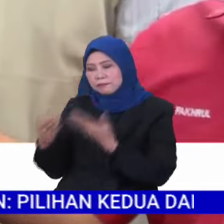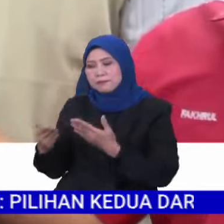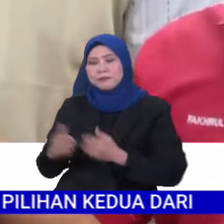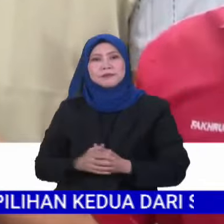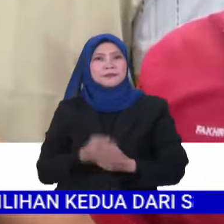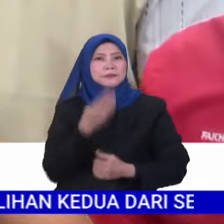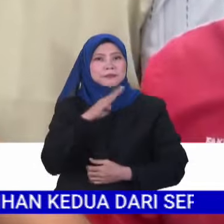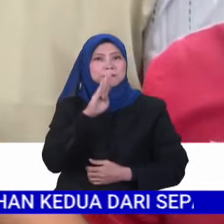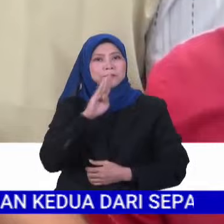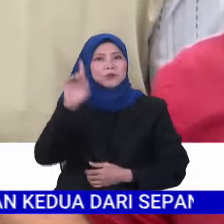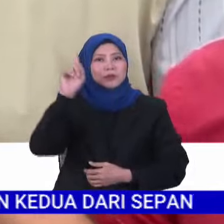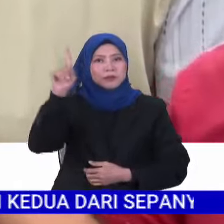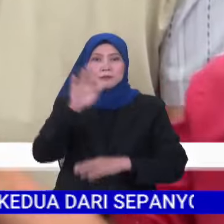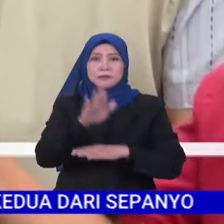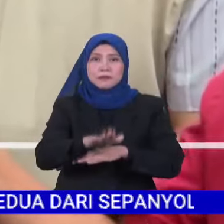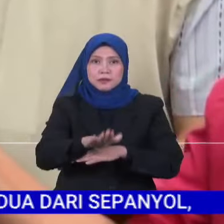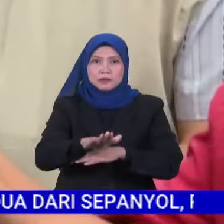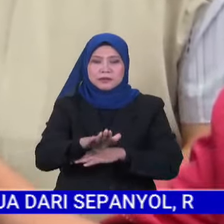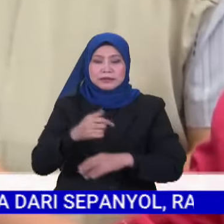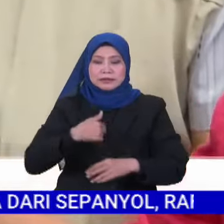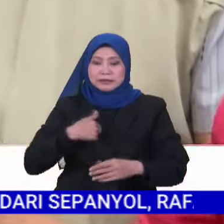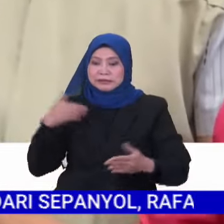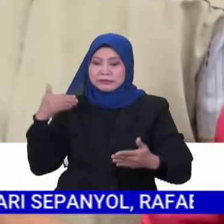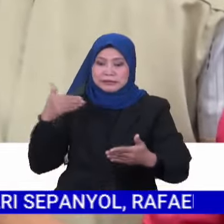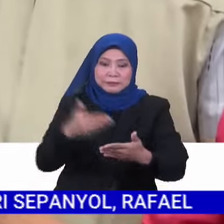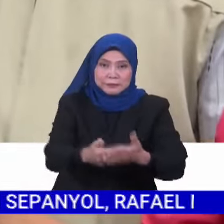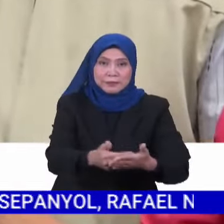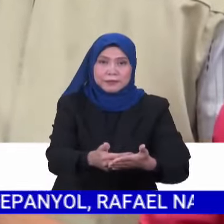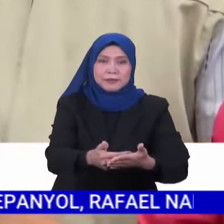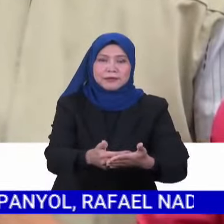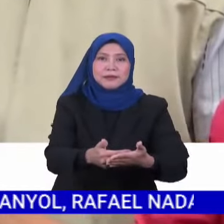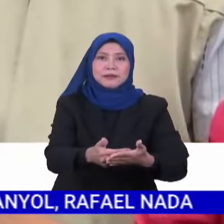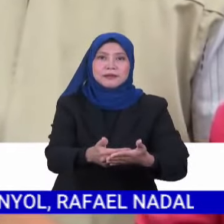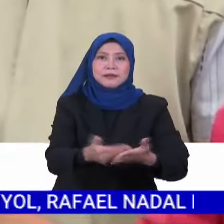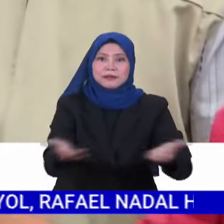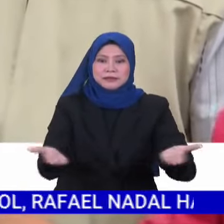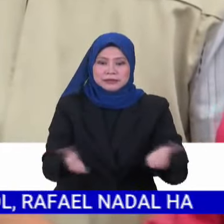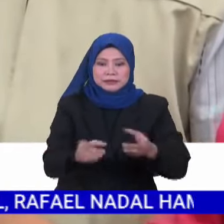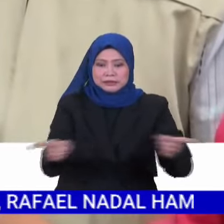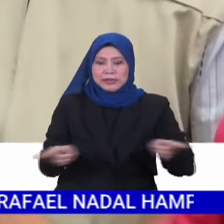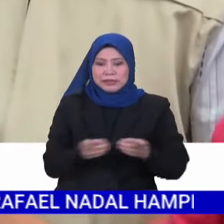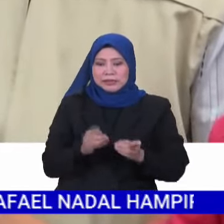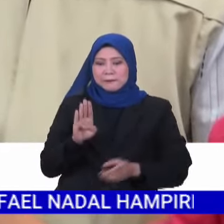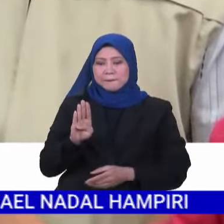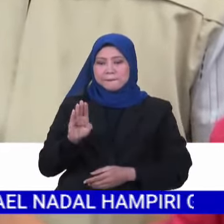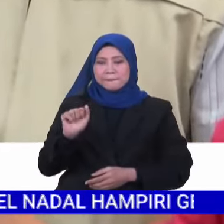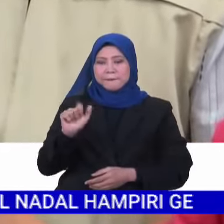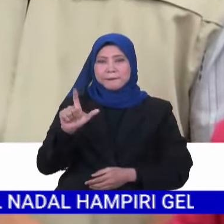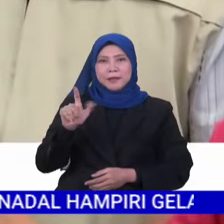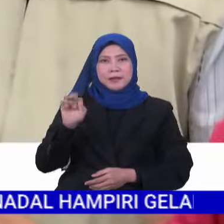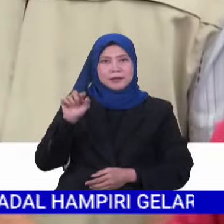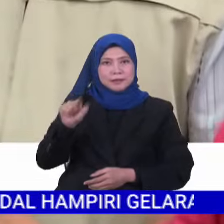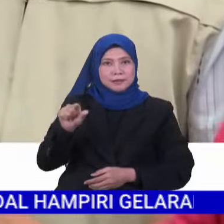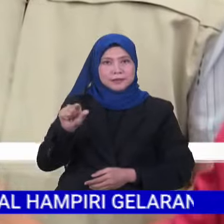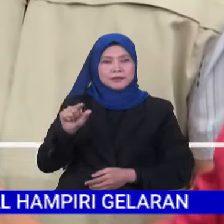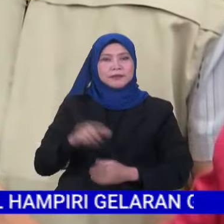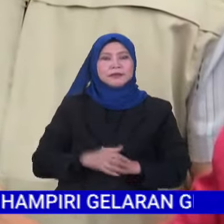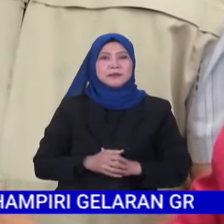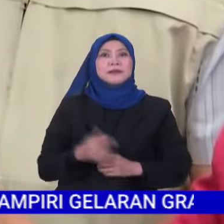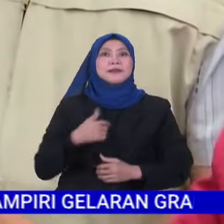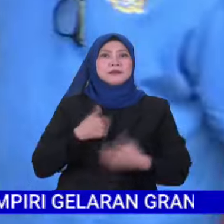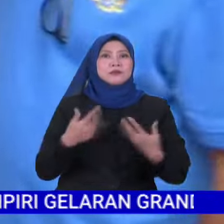Alhamdulillah petani saya sampai ke daerah baling Hai gajah pun pergi